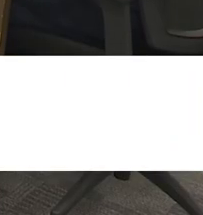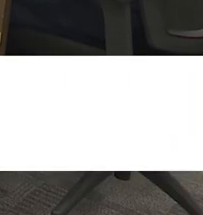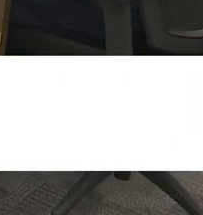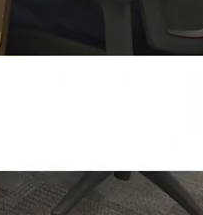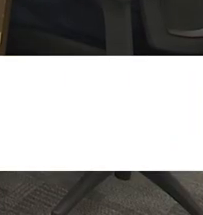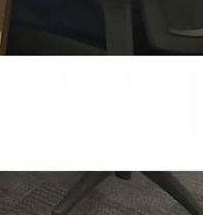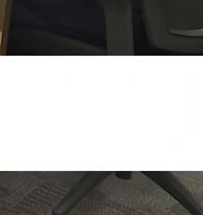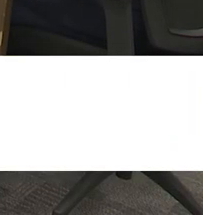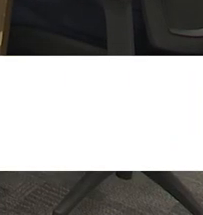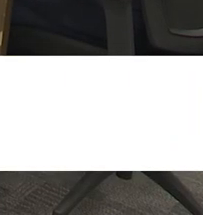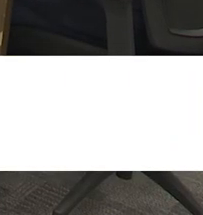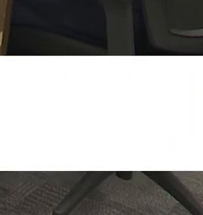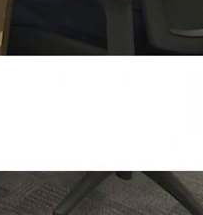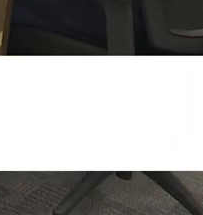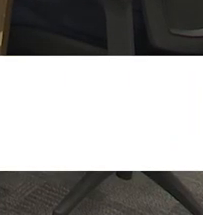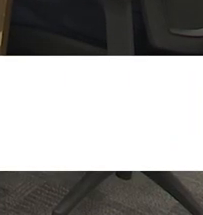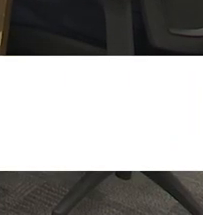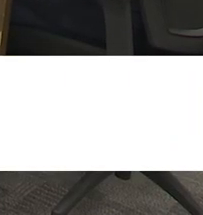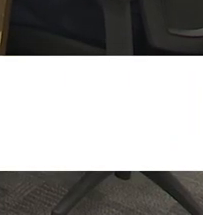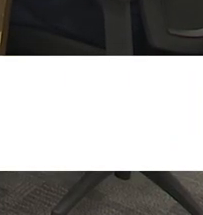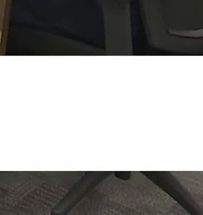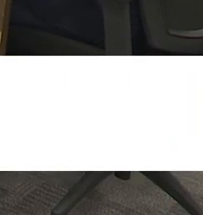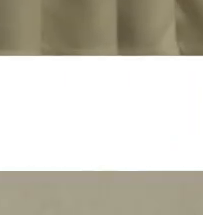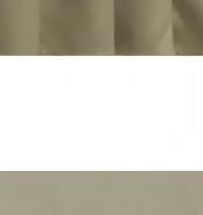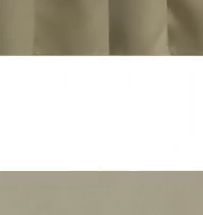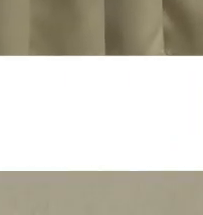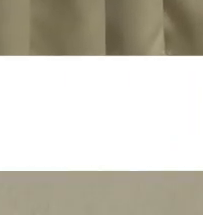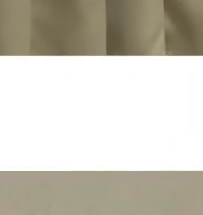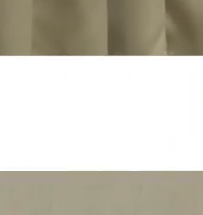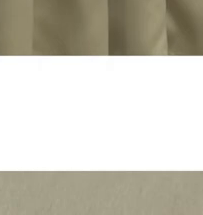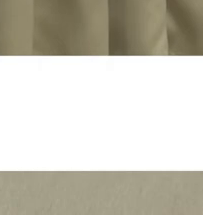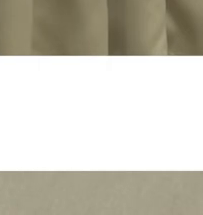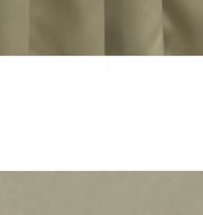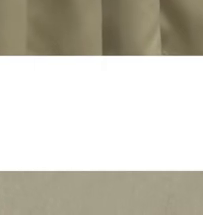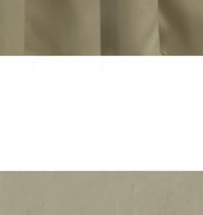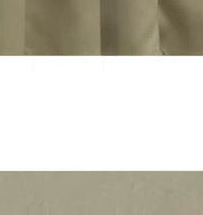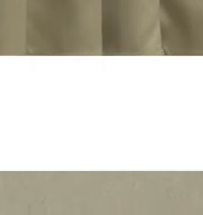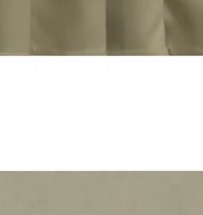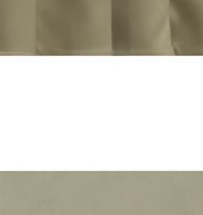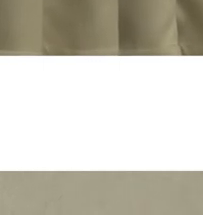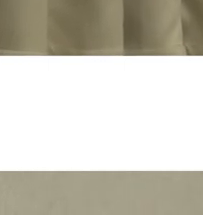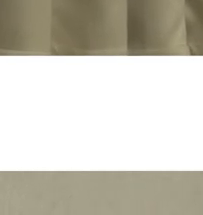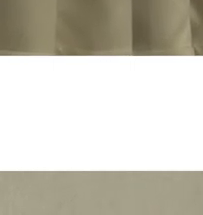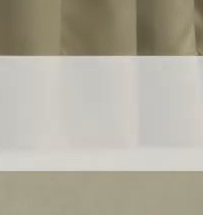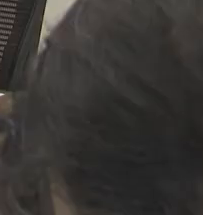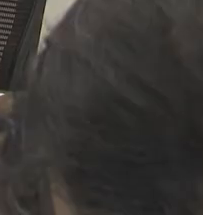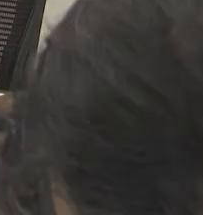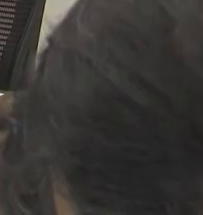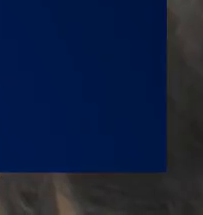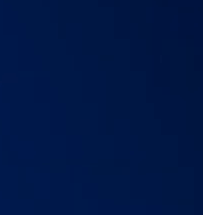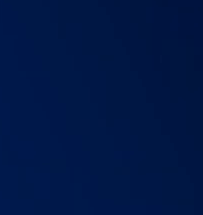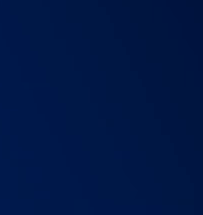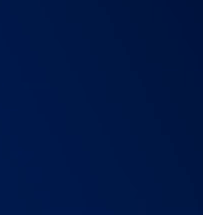지난 29일 강서 구청 대회의실에서 2022년 주민참여예산 면 의 전체 회의가 열렸습니다